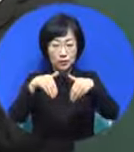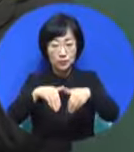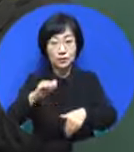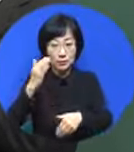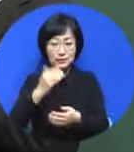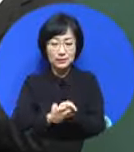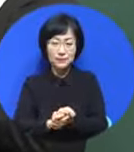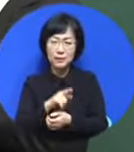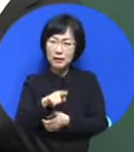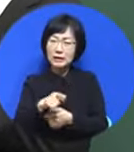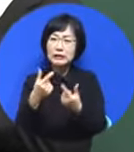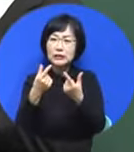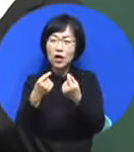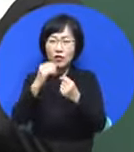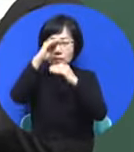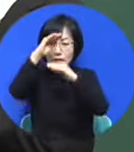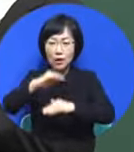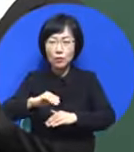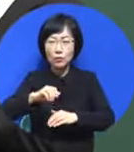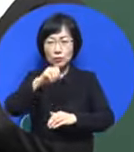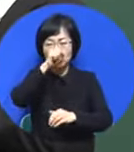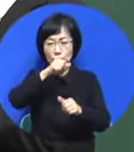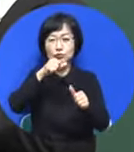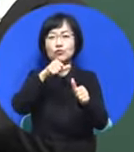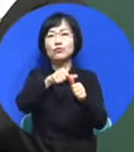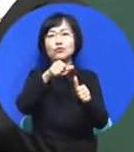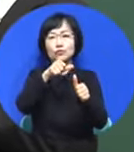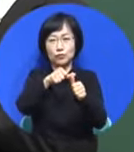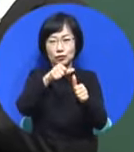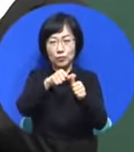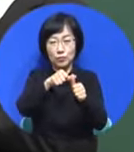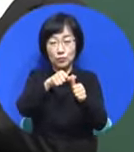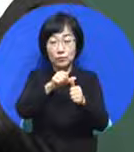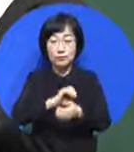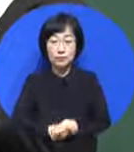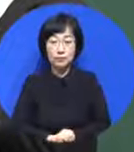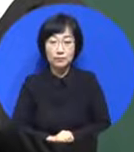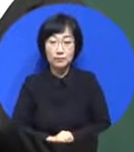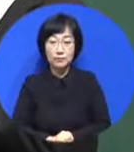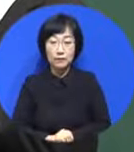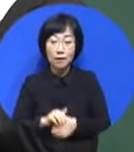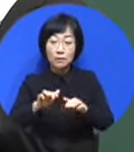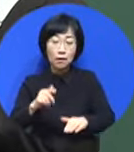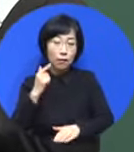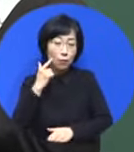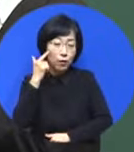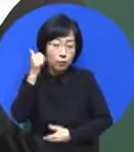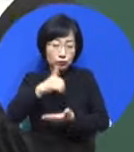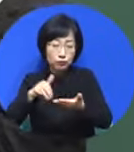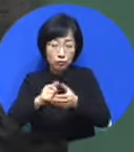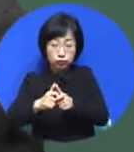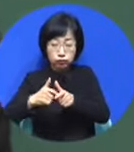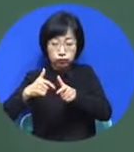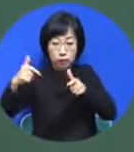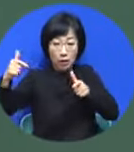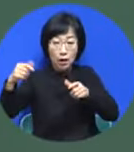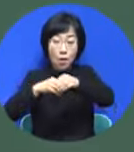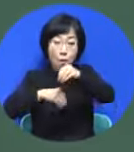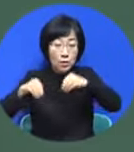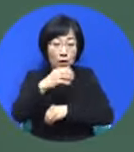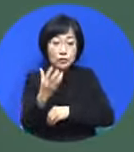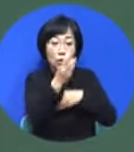become slaves. This is a lesson in this way. 목사님들 굉장히 많은데 교회는 줄고 있어요. There are so many pastors, but